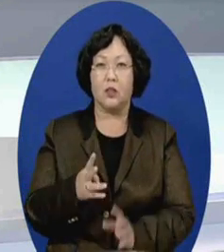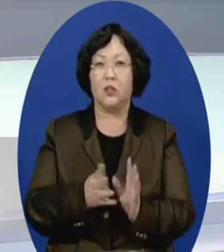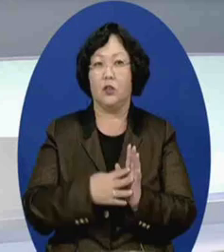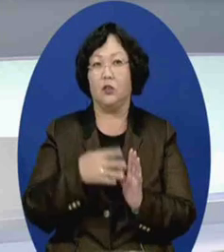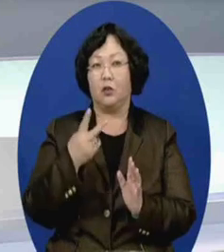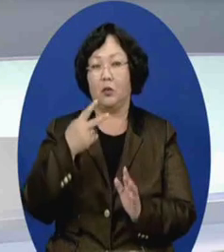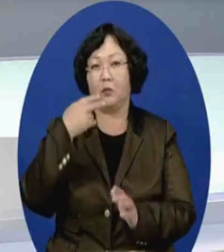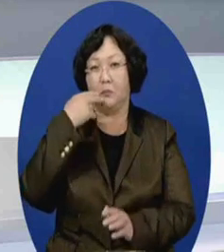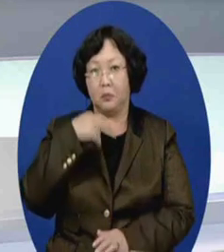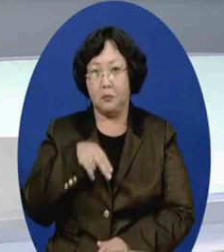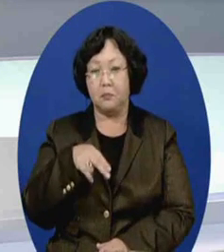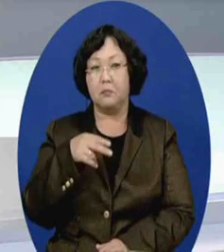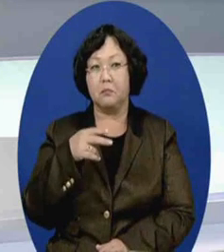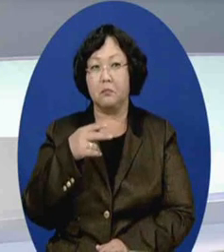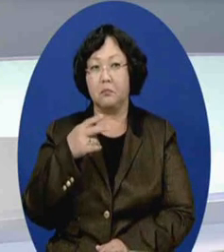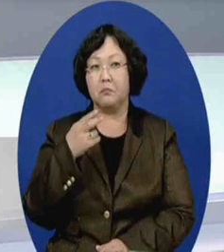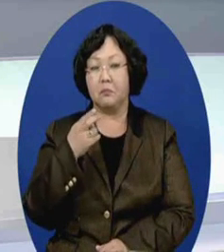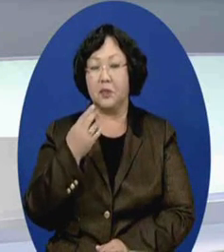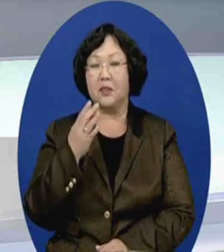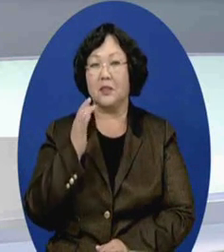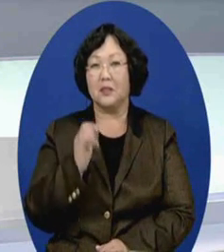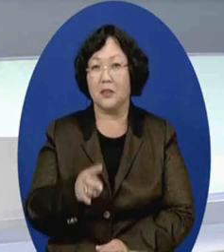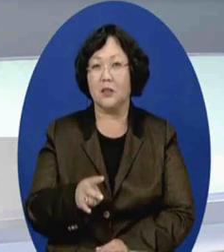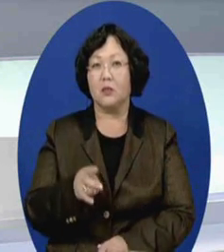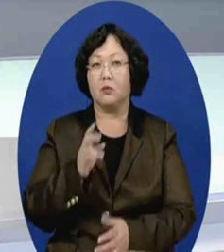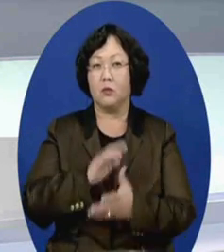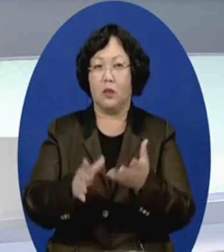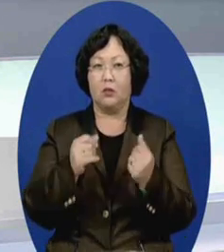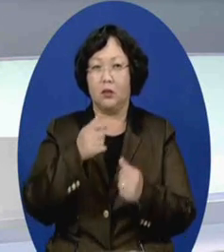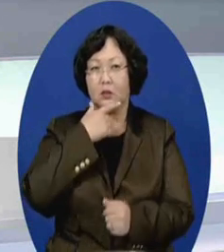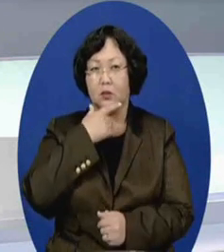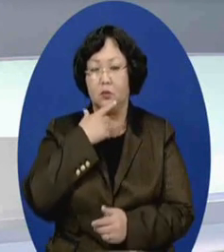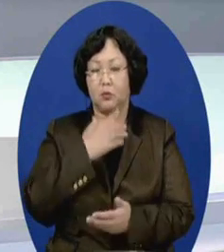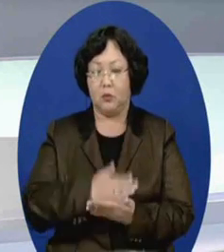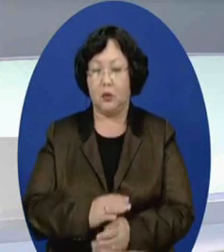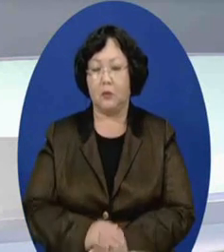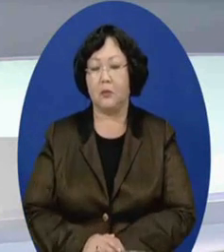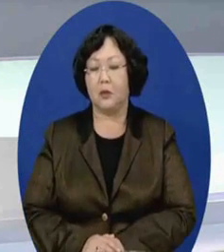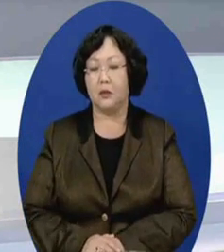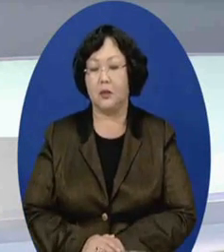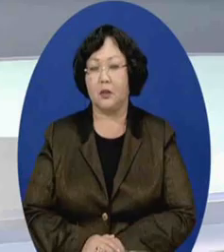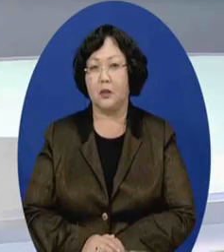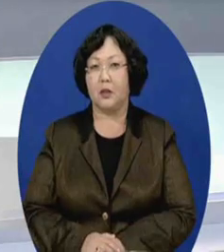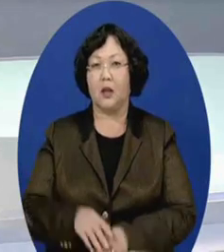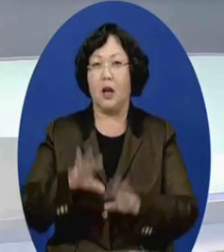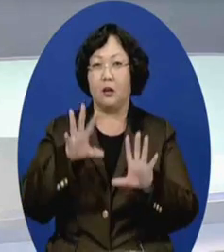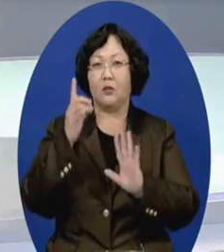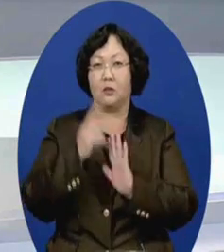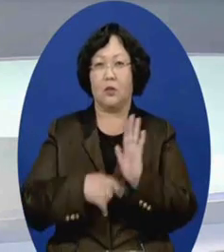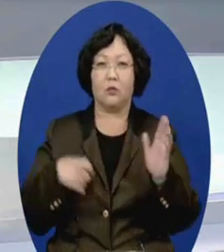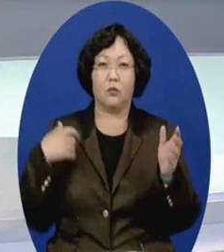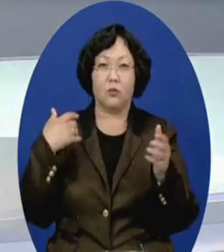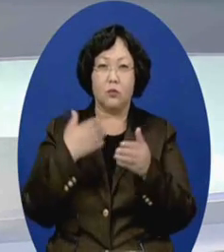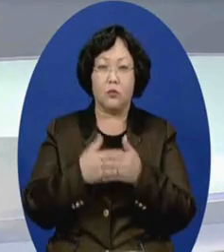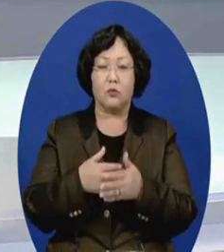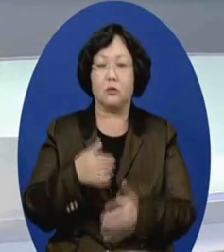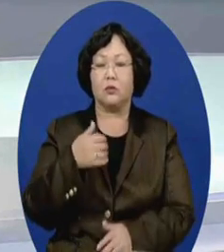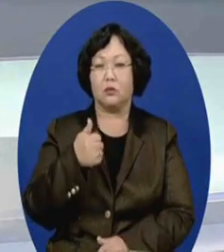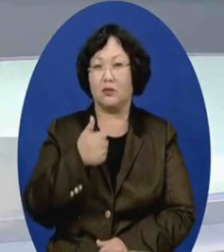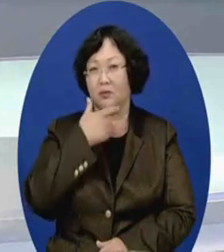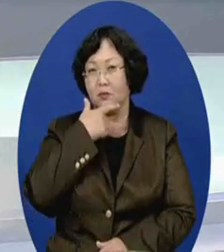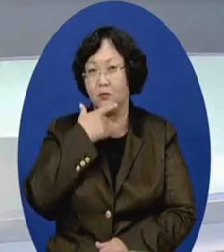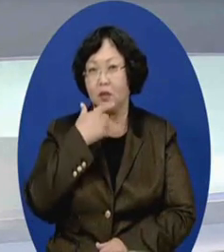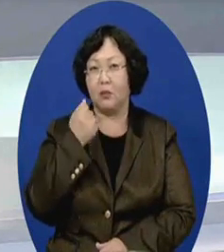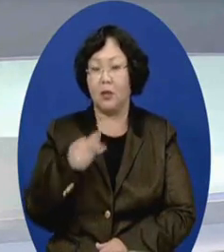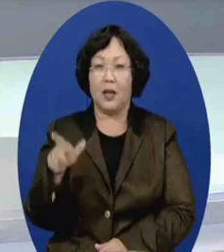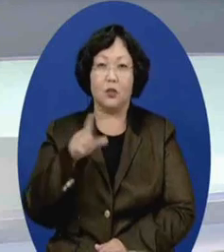92 автобензин хүссэн шатхуун төгөөгүүрийн газраас худалдаж авч чадахгүй байгаа юм а. Энэ байдал ирэх 10 дугаар сар хүртэл дээрдэхгүйг ашигт